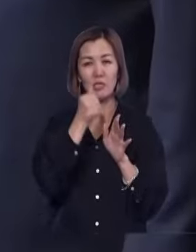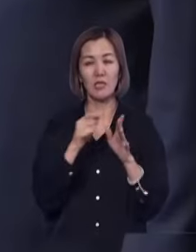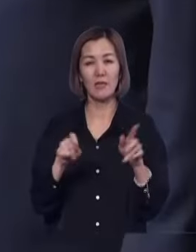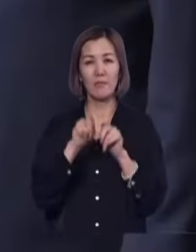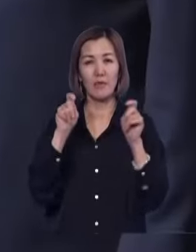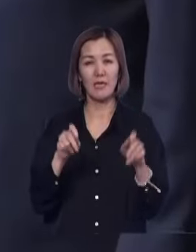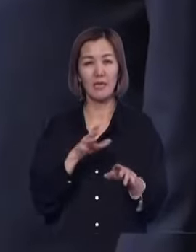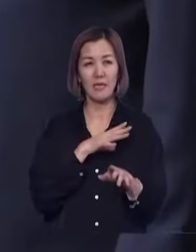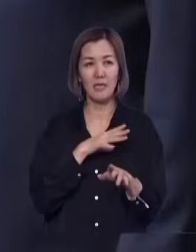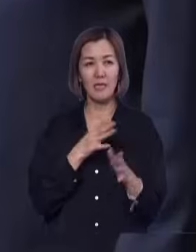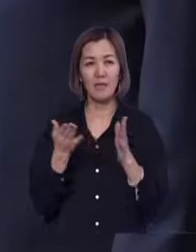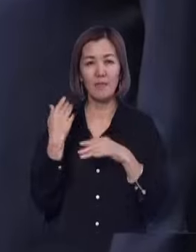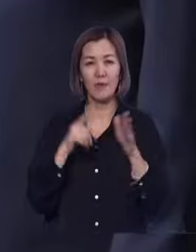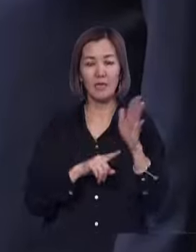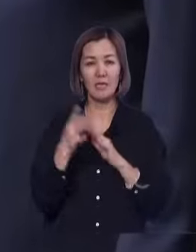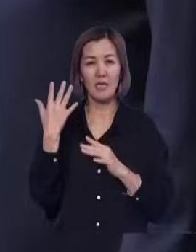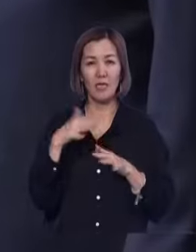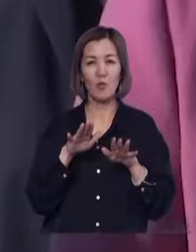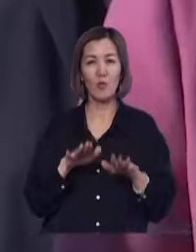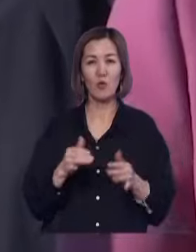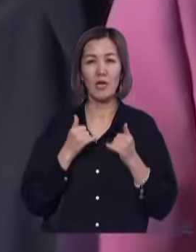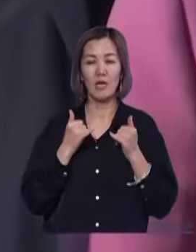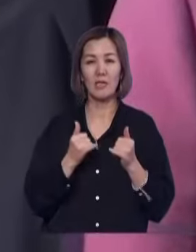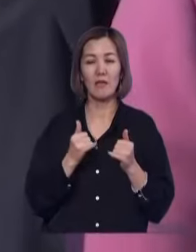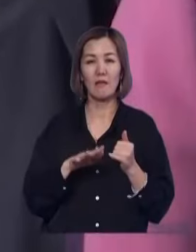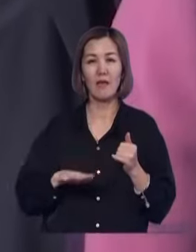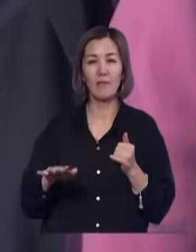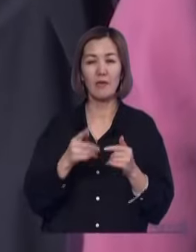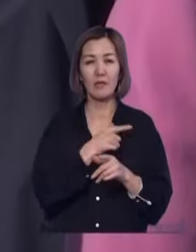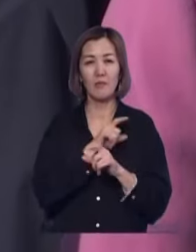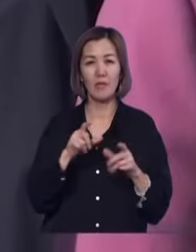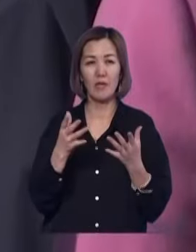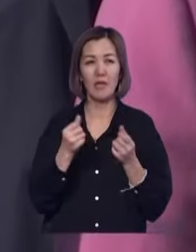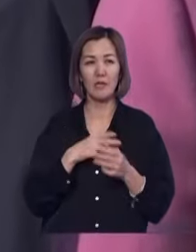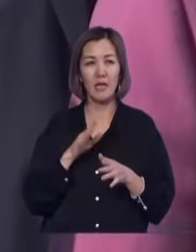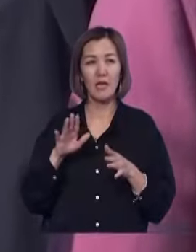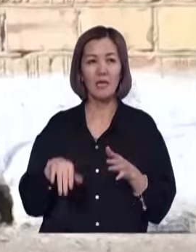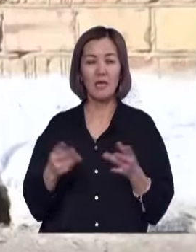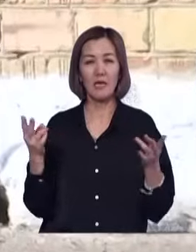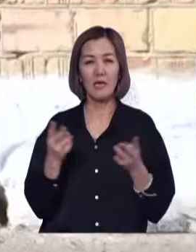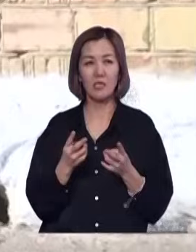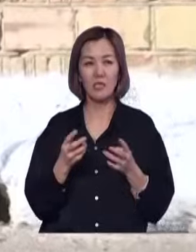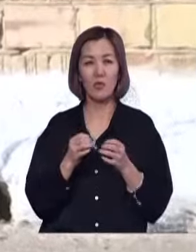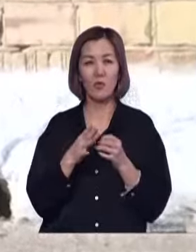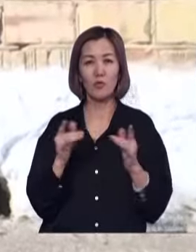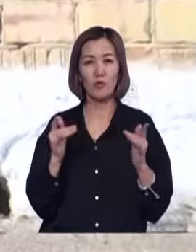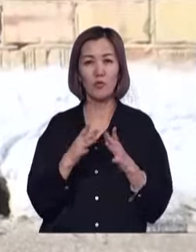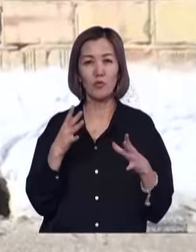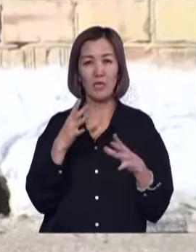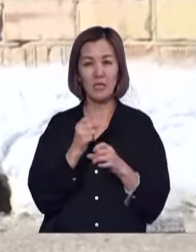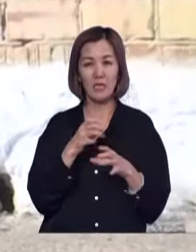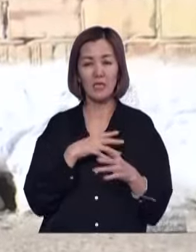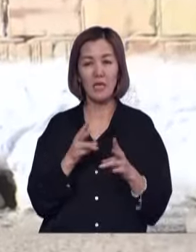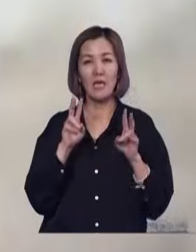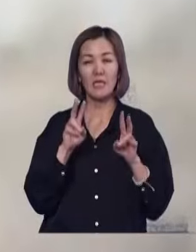пайдалануға берілген, әу баста 50 төсекке шақталған аймақтық аурухана мәртебесін елепті. Кейін қажетке қарай 10 төсекке қысқартылған.